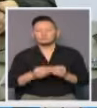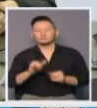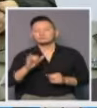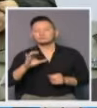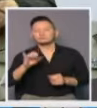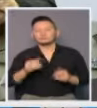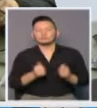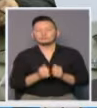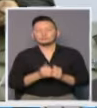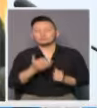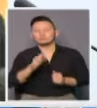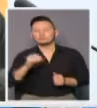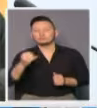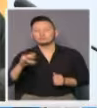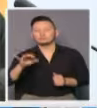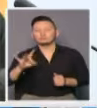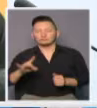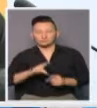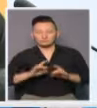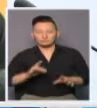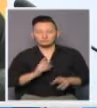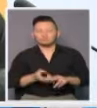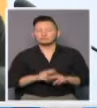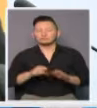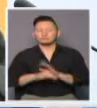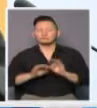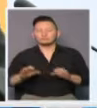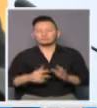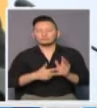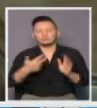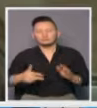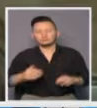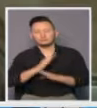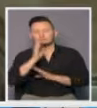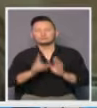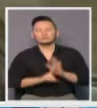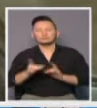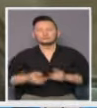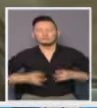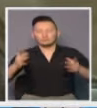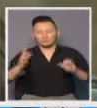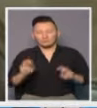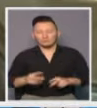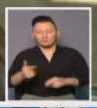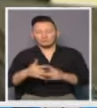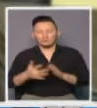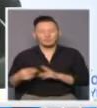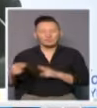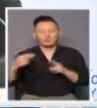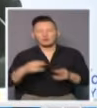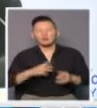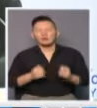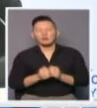Успенского собора протоиерей Александр. Праздничная служба начнется в 8:30 утра. Специально к празднованию в Атырау прибыл